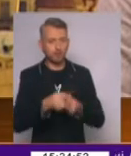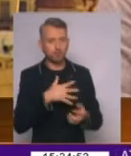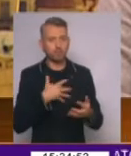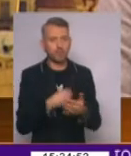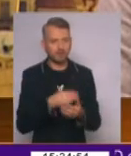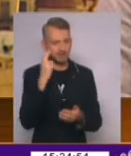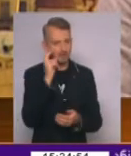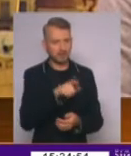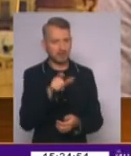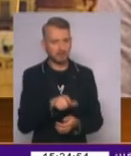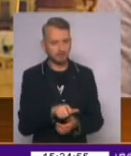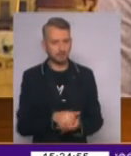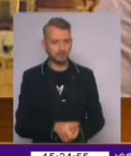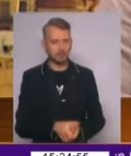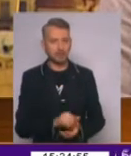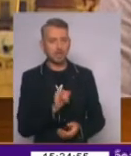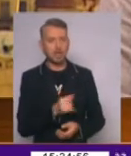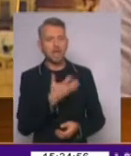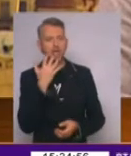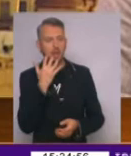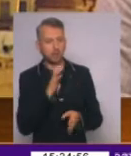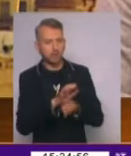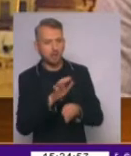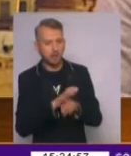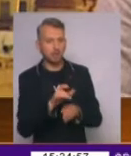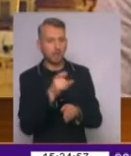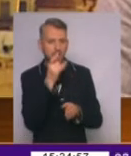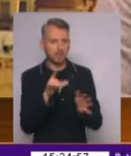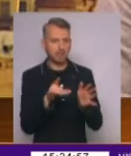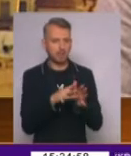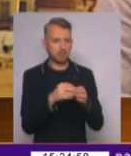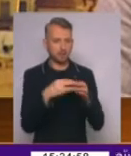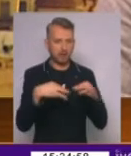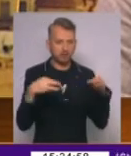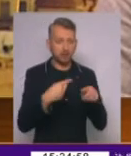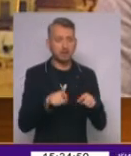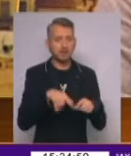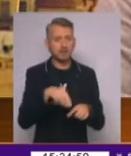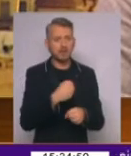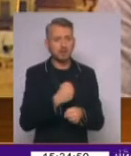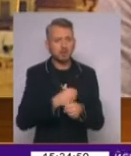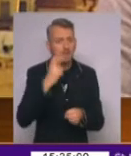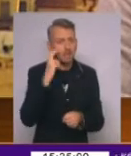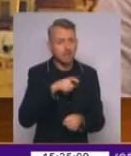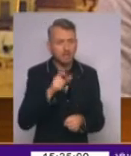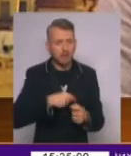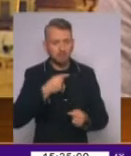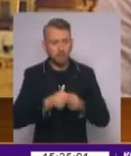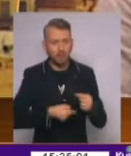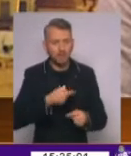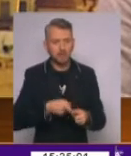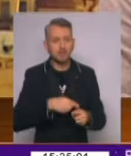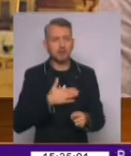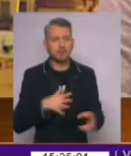власність киян. І теплогенерацію, і електромережі. Це все створено киянами, це все створено поколіннями, це наше